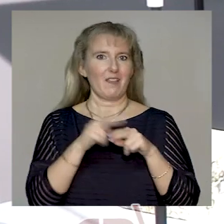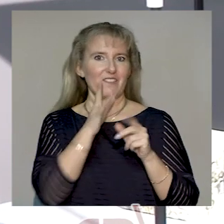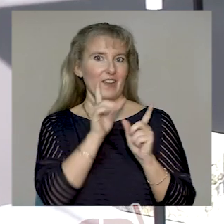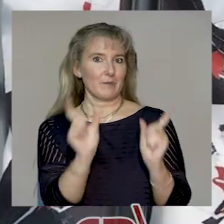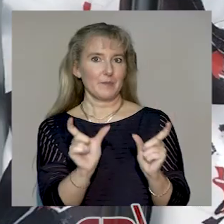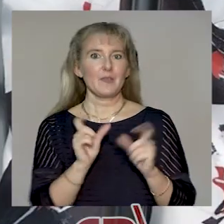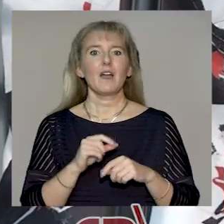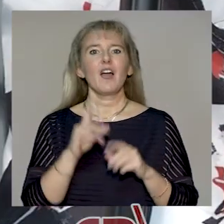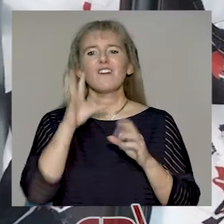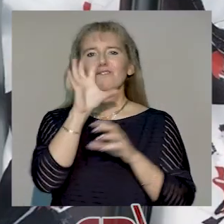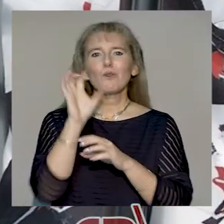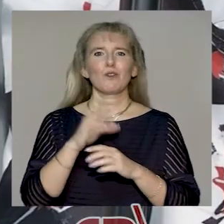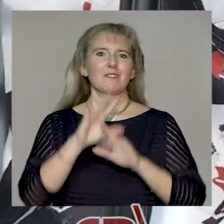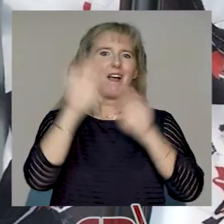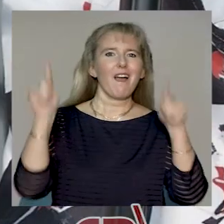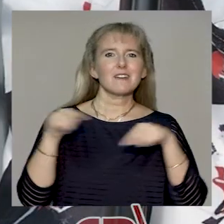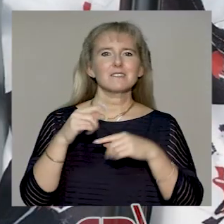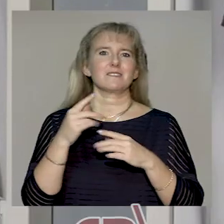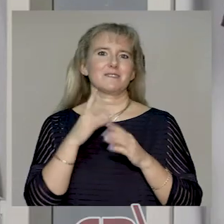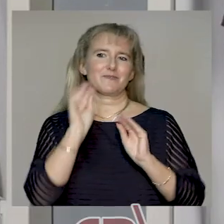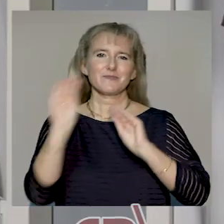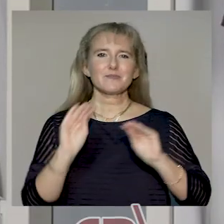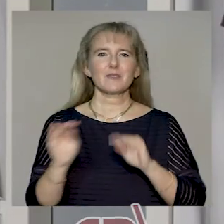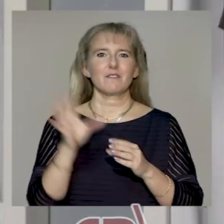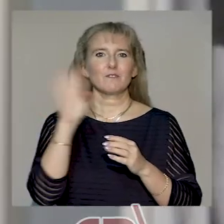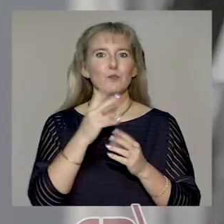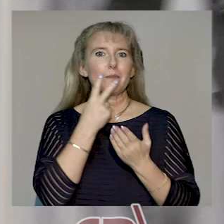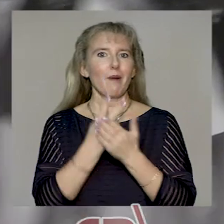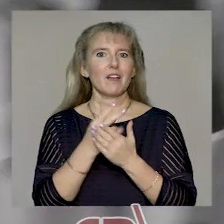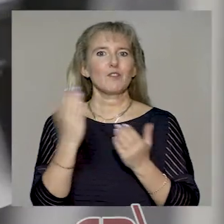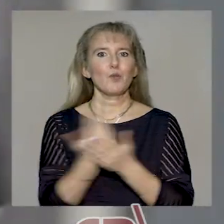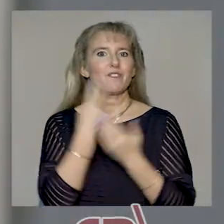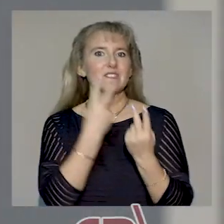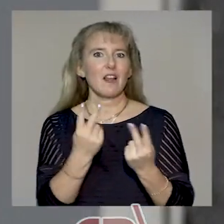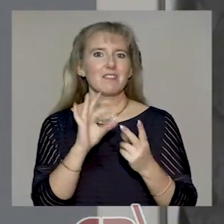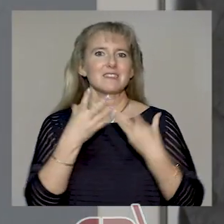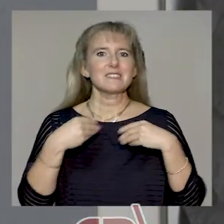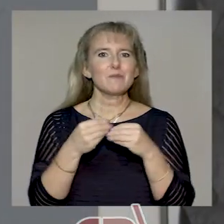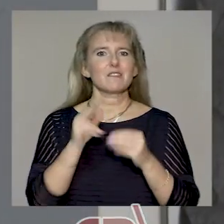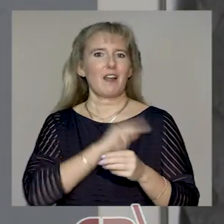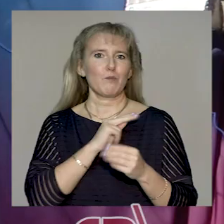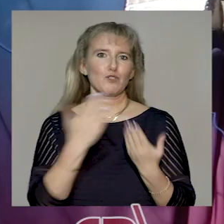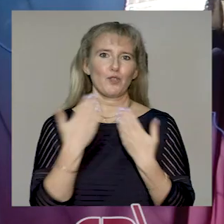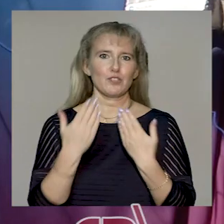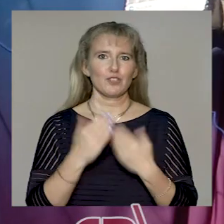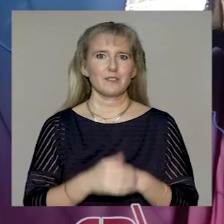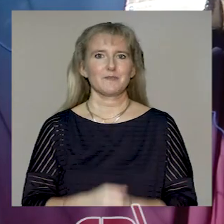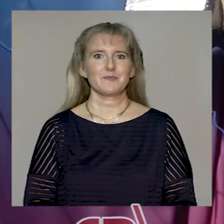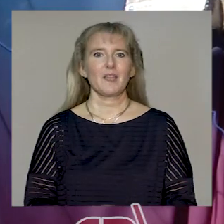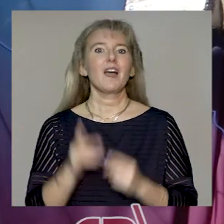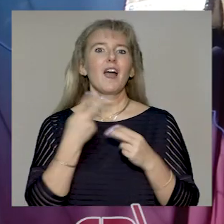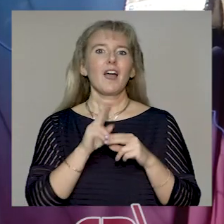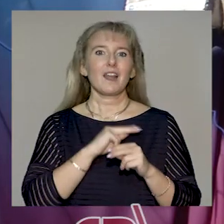об этом времени. Фотографии, картины, инсталляции, различные экспонаты отражают новый взгляд на семейные и рабочие